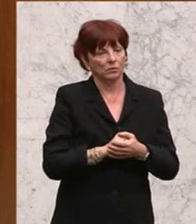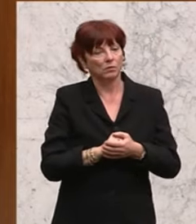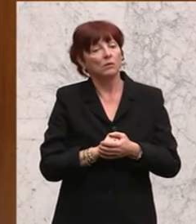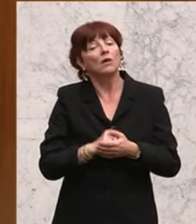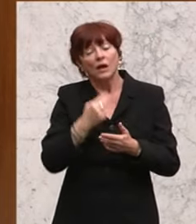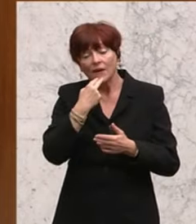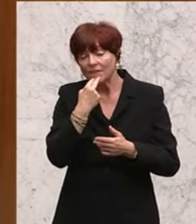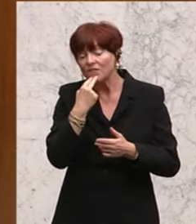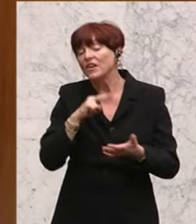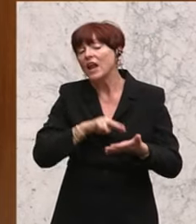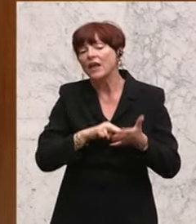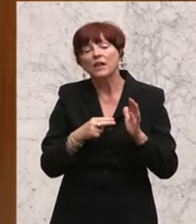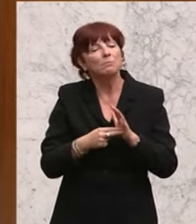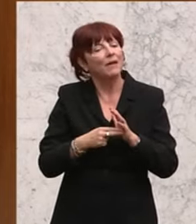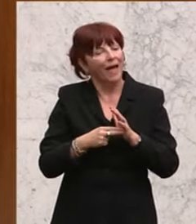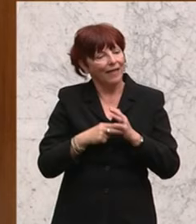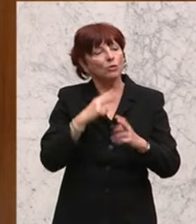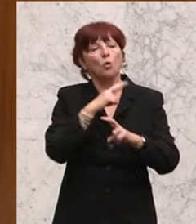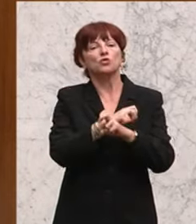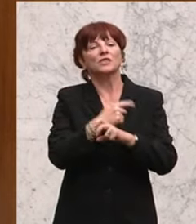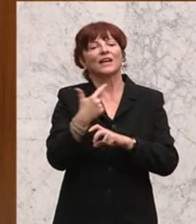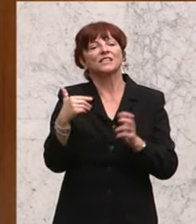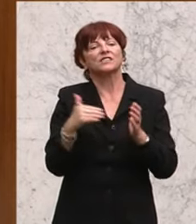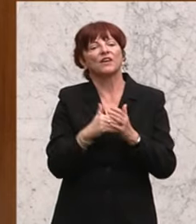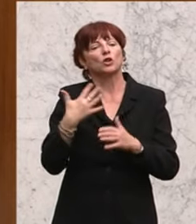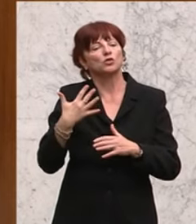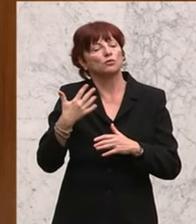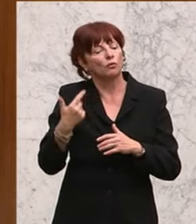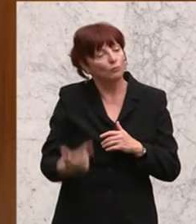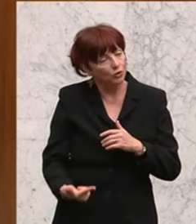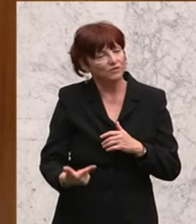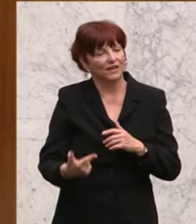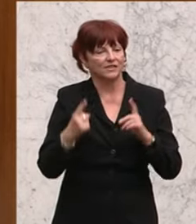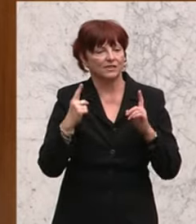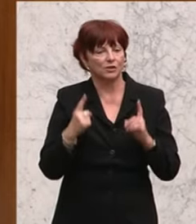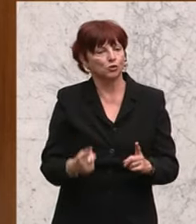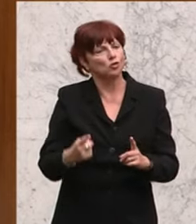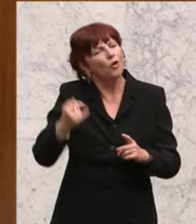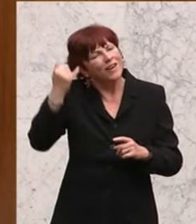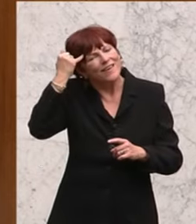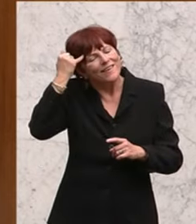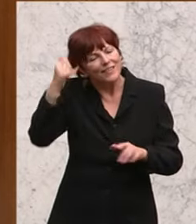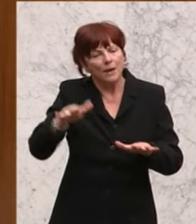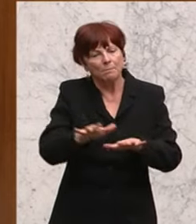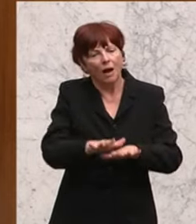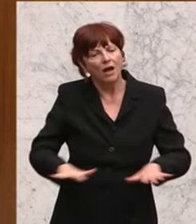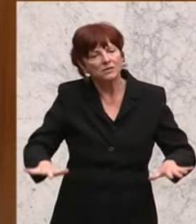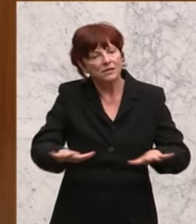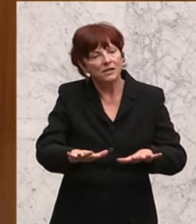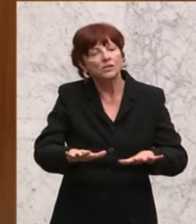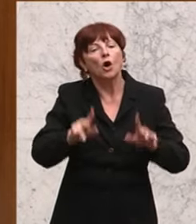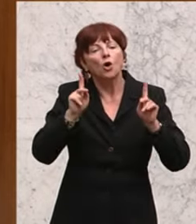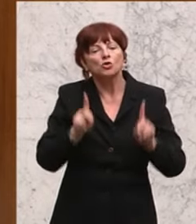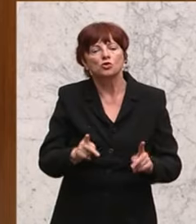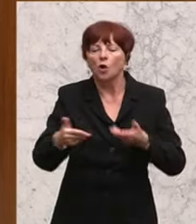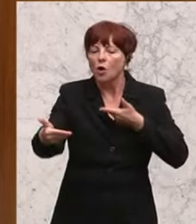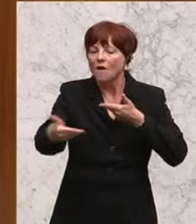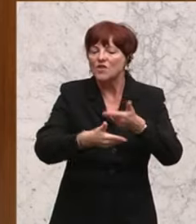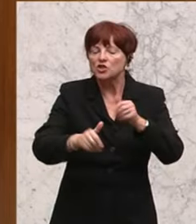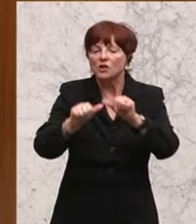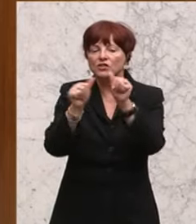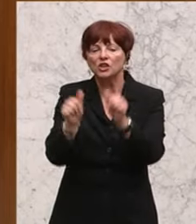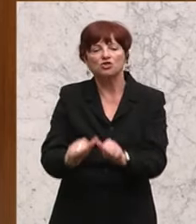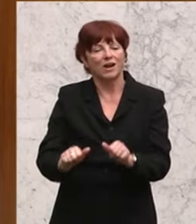Österreich 2025 entwickeln, der auf der Idee beruht, aktiv Wirtschaft zu gestalten und einen Rahmen zu